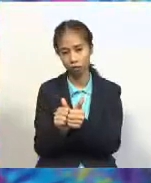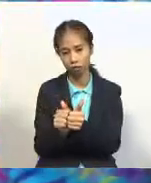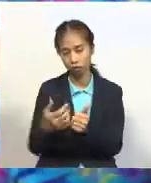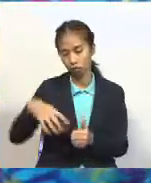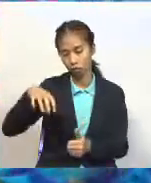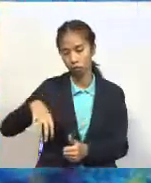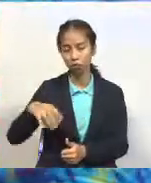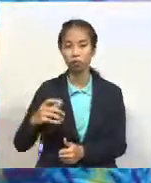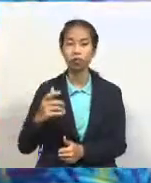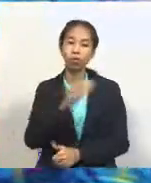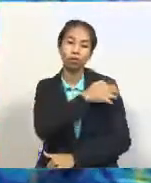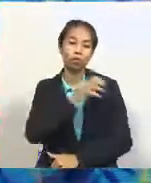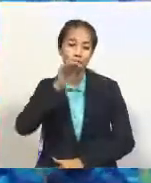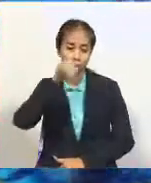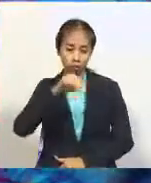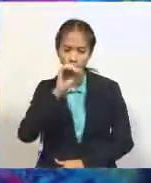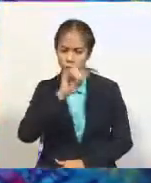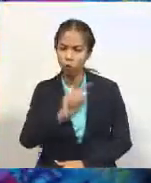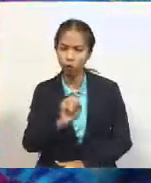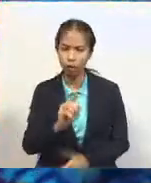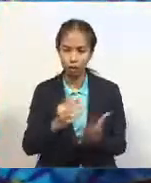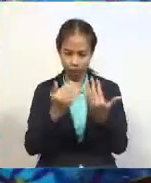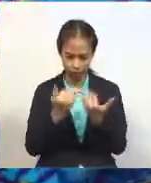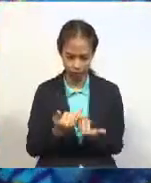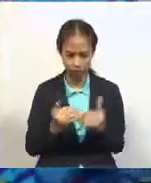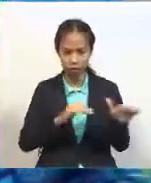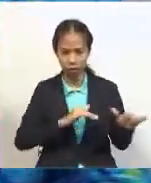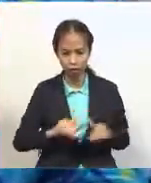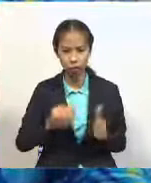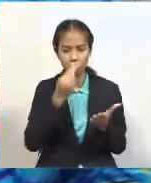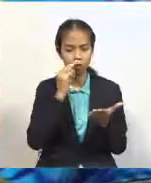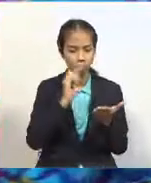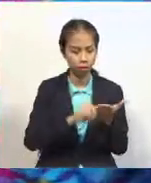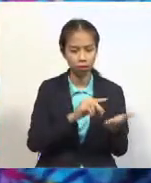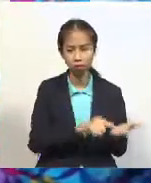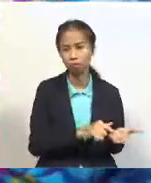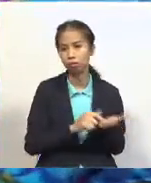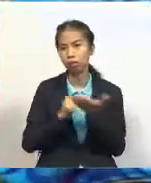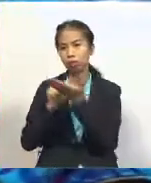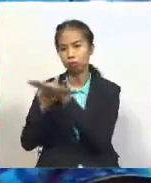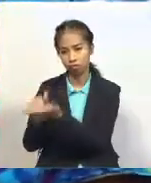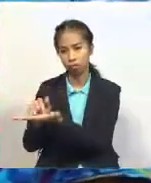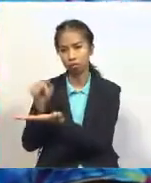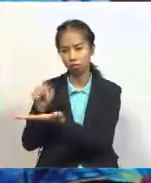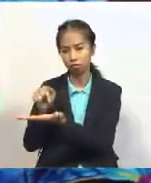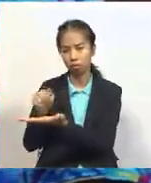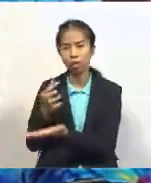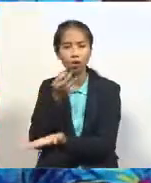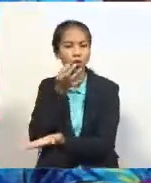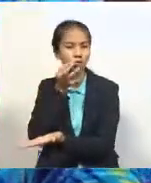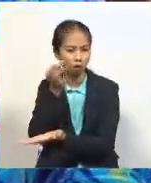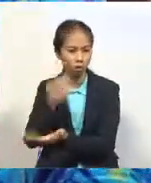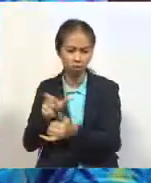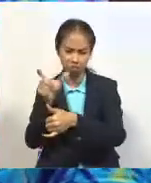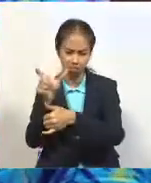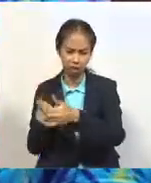ำบลกะรนก็บอกว่าเตรียมที่จะเดินทางไปยื่นหนังสือร้องสอบการทำงานของนายศิระเจนจาคะ